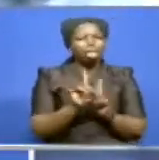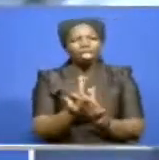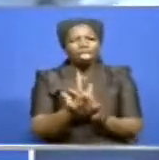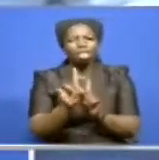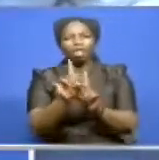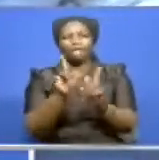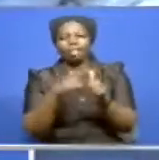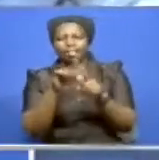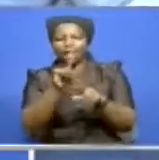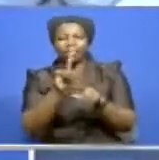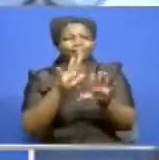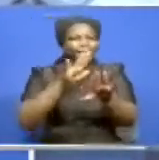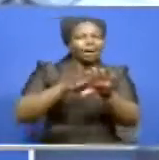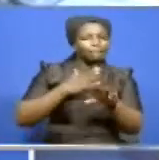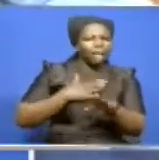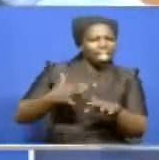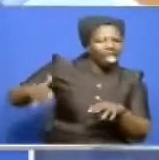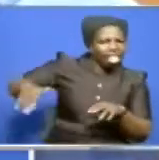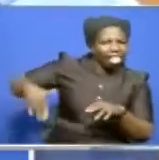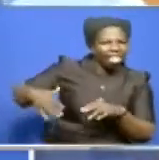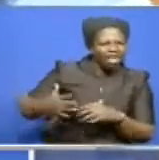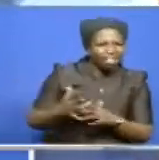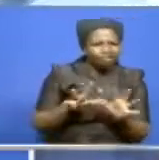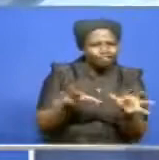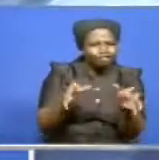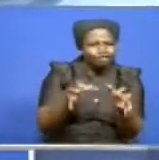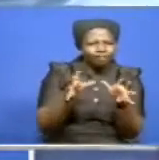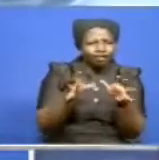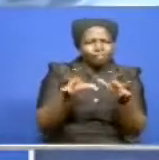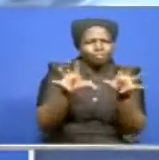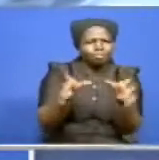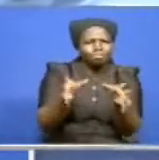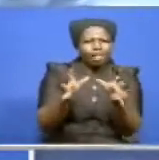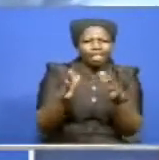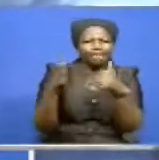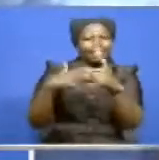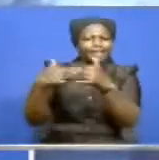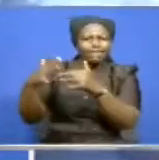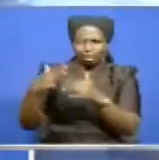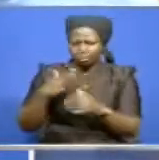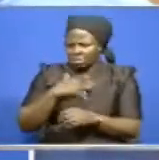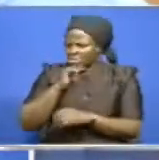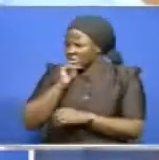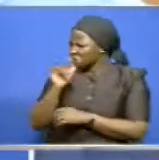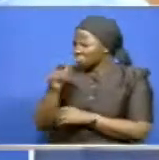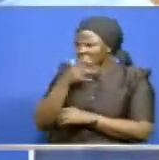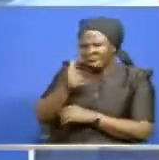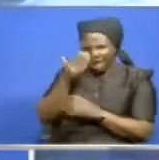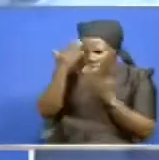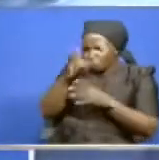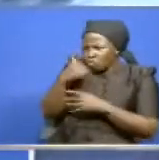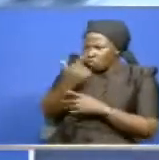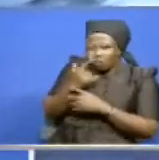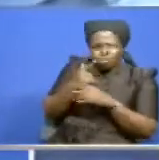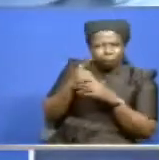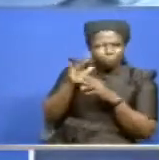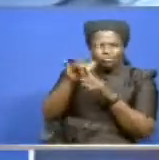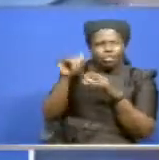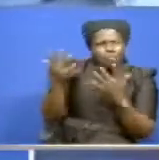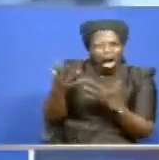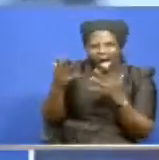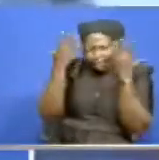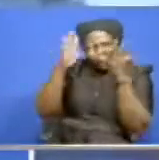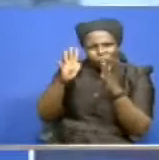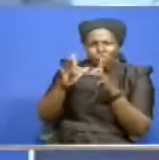mwanzo nilireact juu, nilishangaa, mimi simjui, ametoka from nowhere na ananishika. Nikaanza kumpiga mangume. Asa